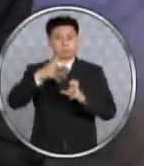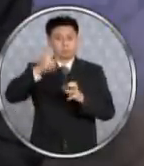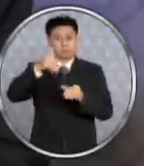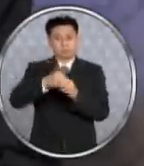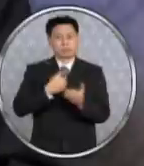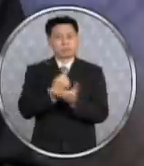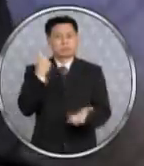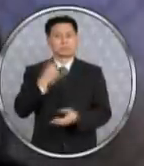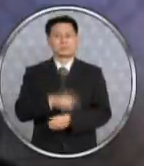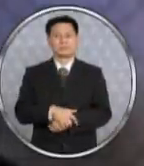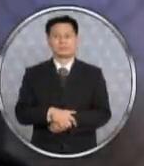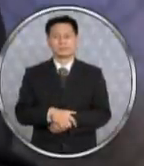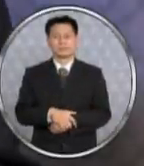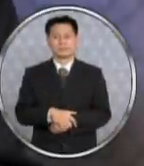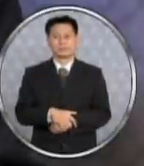统选举。